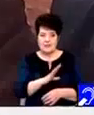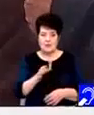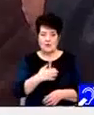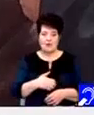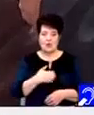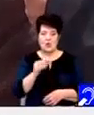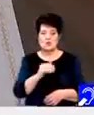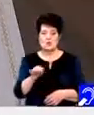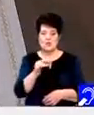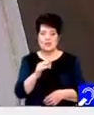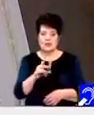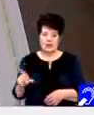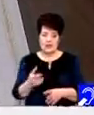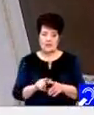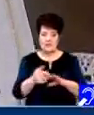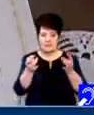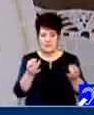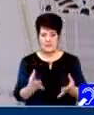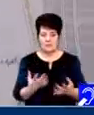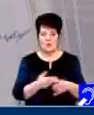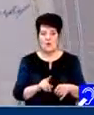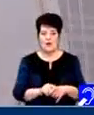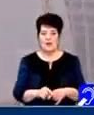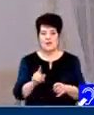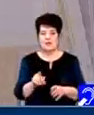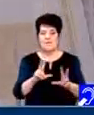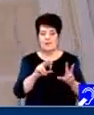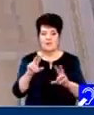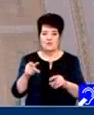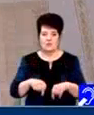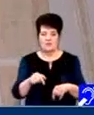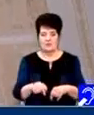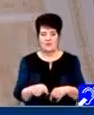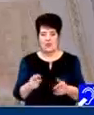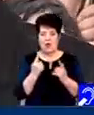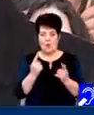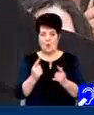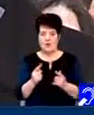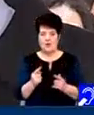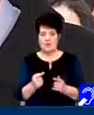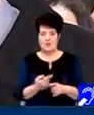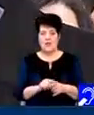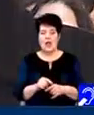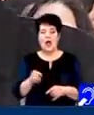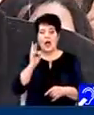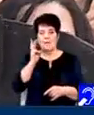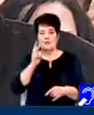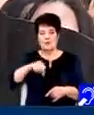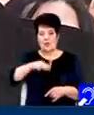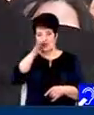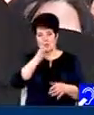valoare juridică, gesturile sunt simbolice și vin ca o expresie de fericire în acest an aniversar. Ambasadorul României la